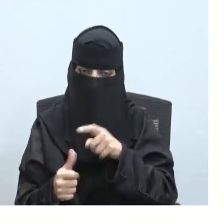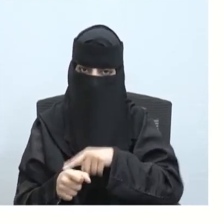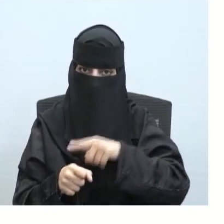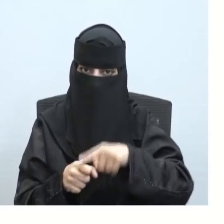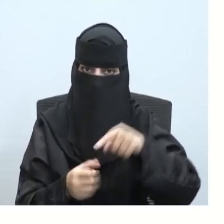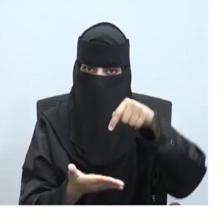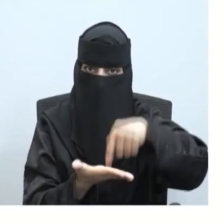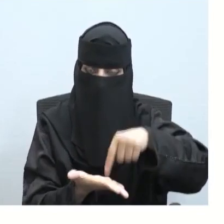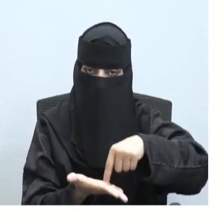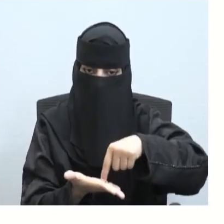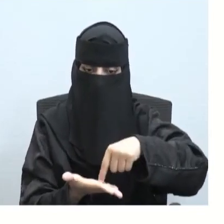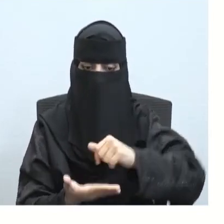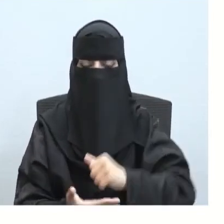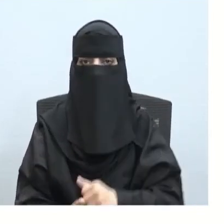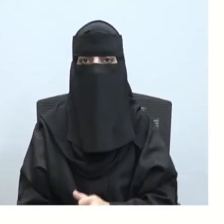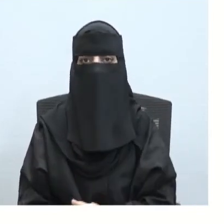بالعقدة الوسطية Proxies،